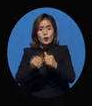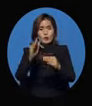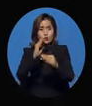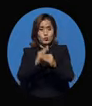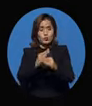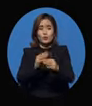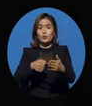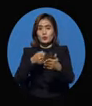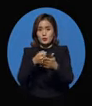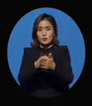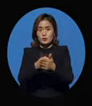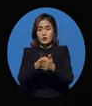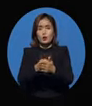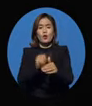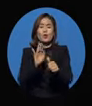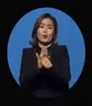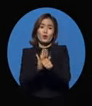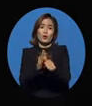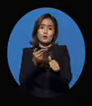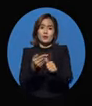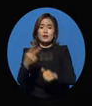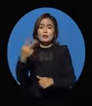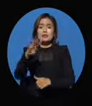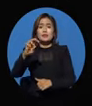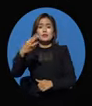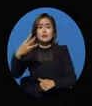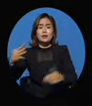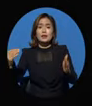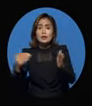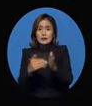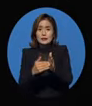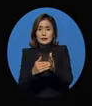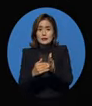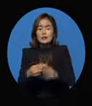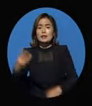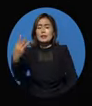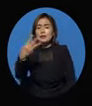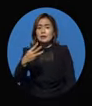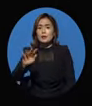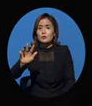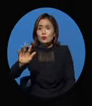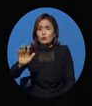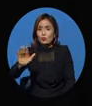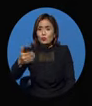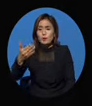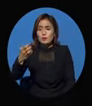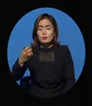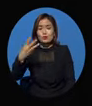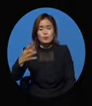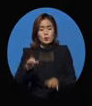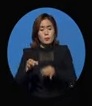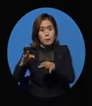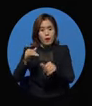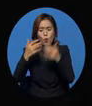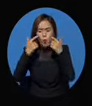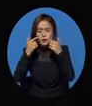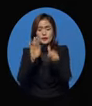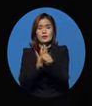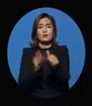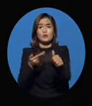받았습니다 뒷받침 하겠읍니다 2024 전까지 3939 원이 투입됩니다 확실하게 뒷받침 해